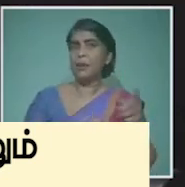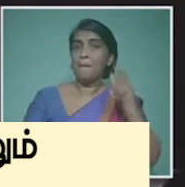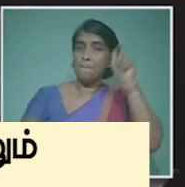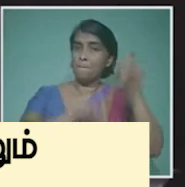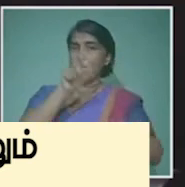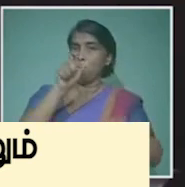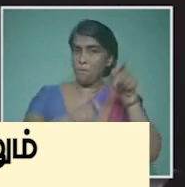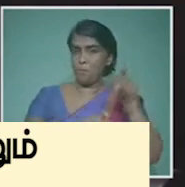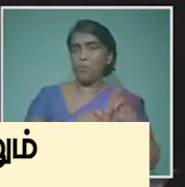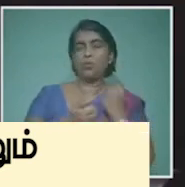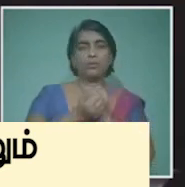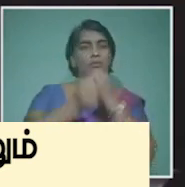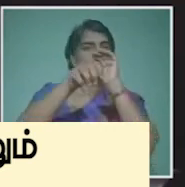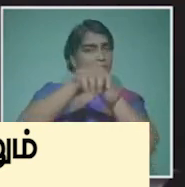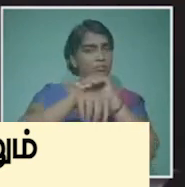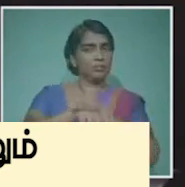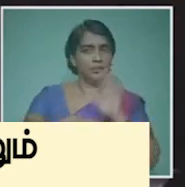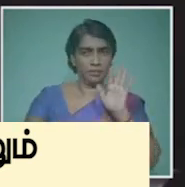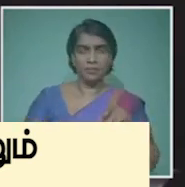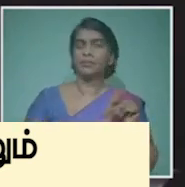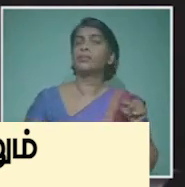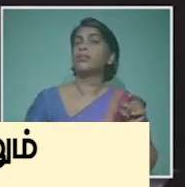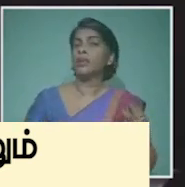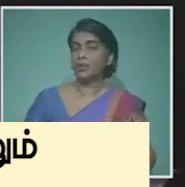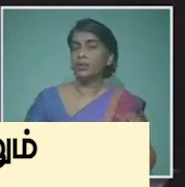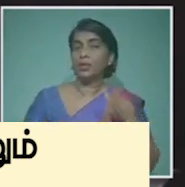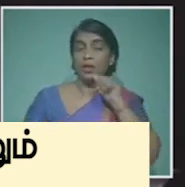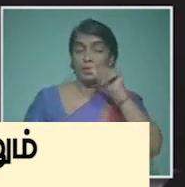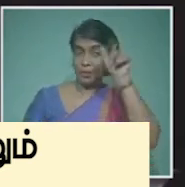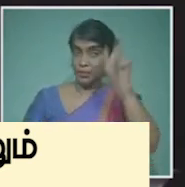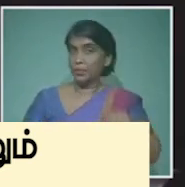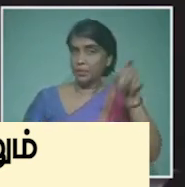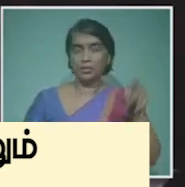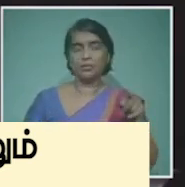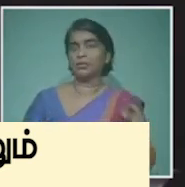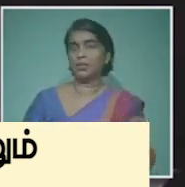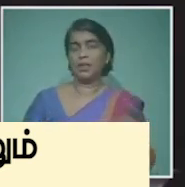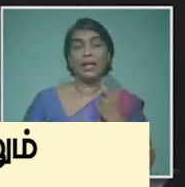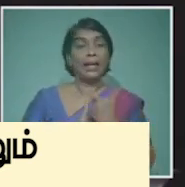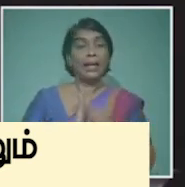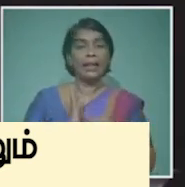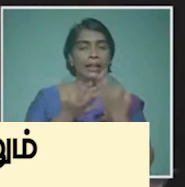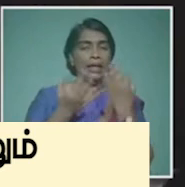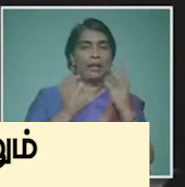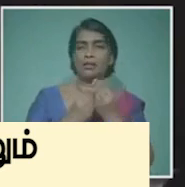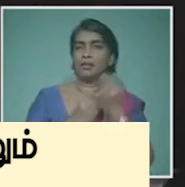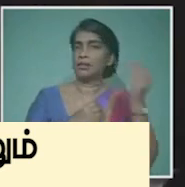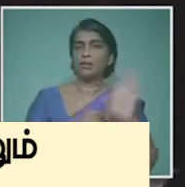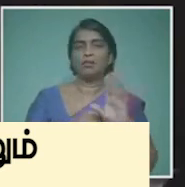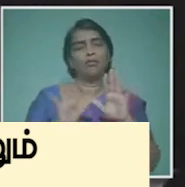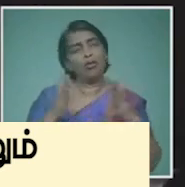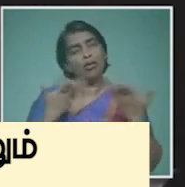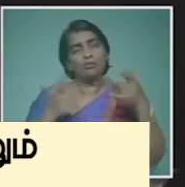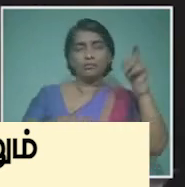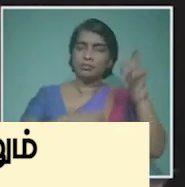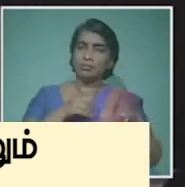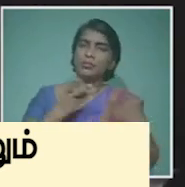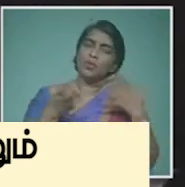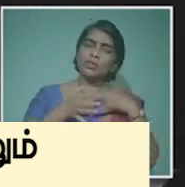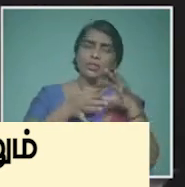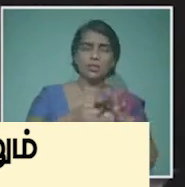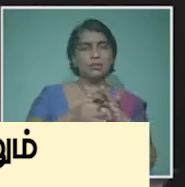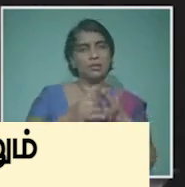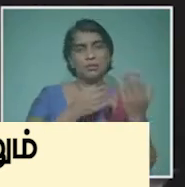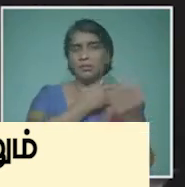පුද්ගලයන් ප්‍රමාණිකුත් අත්අඩංගුවට අරගෙන තියෙනවා. ඒ කිසිම කෙනෙකුට නීතියෙන් ගැලවෙන්න ඉඩ තියන්නේ නැහැ. කාගේ කවුරුණත් කොහොම සම්බන්ධ